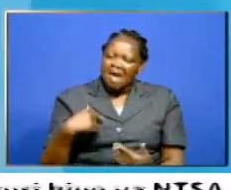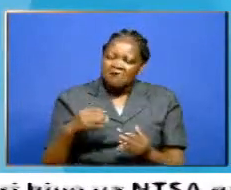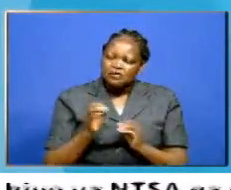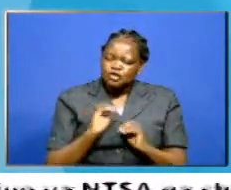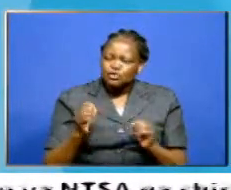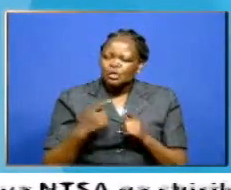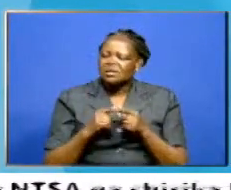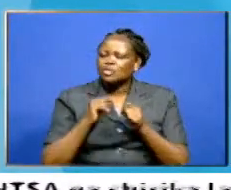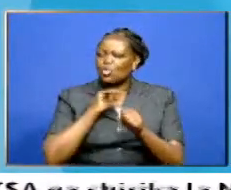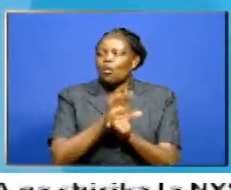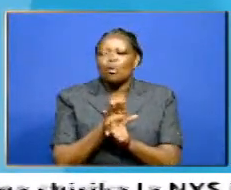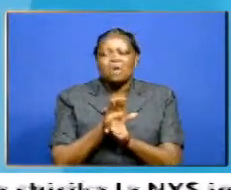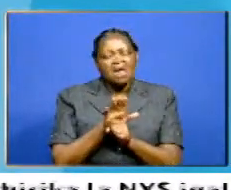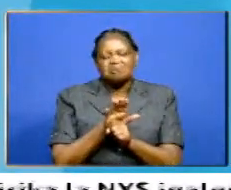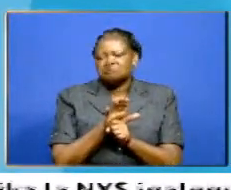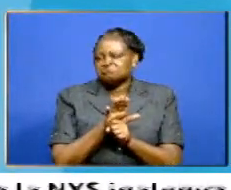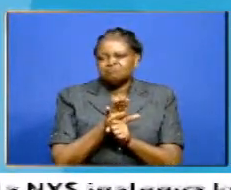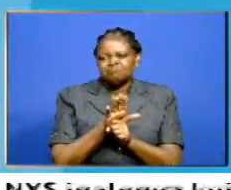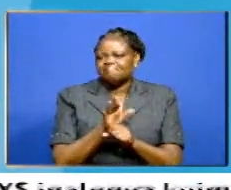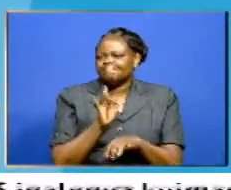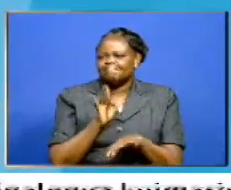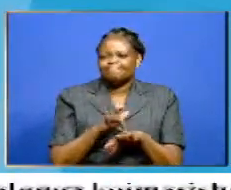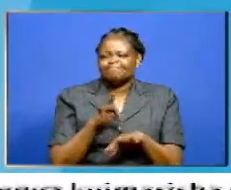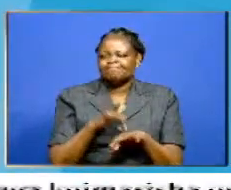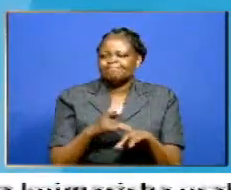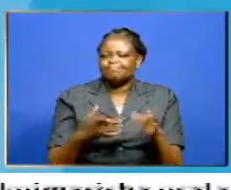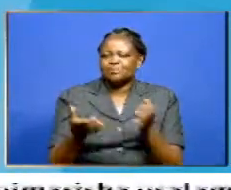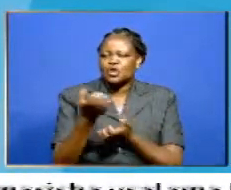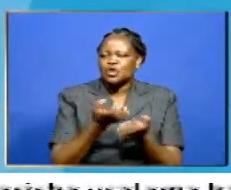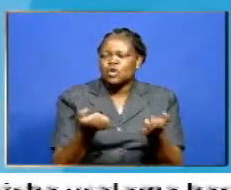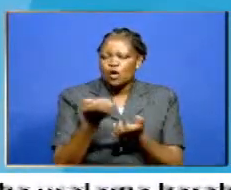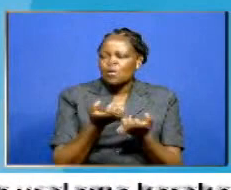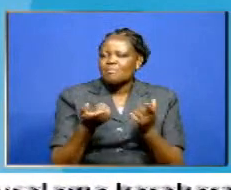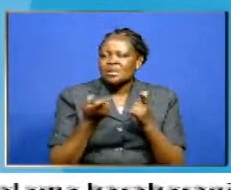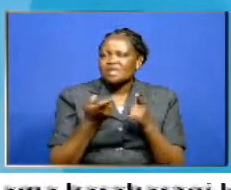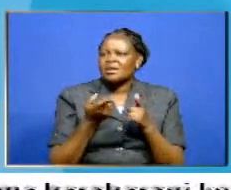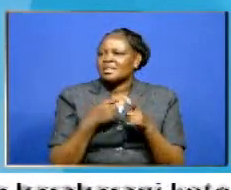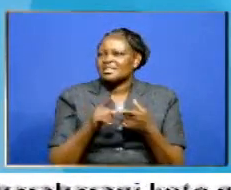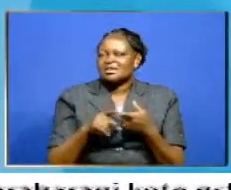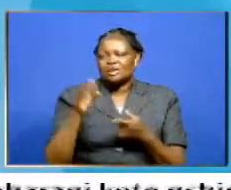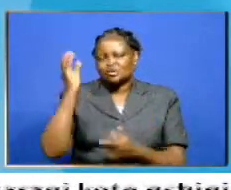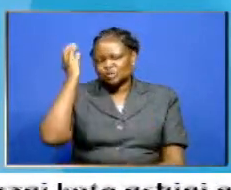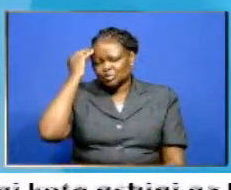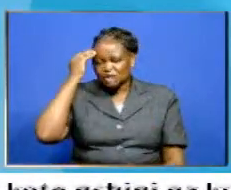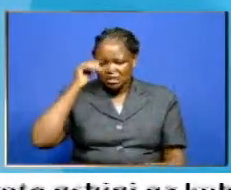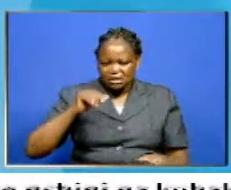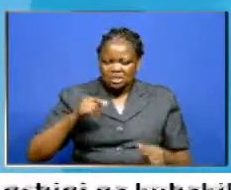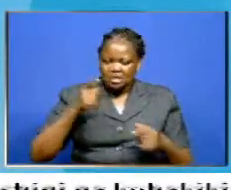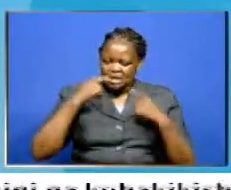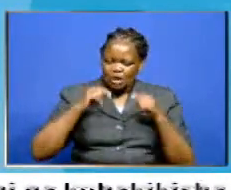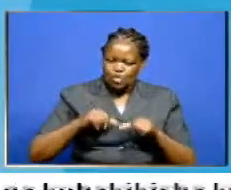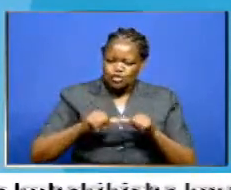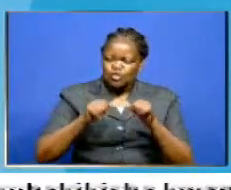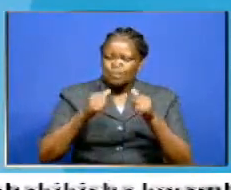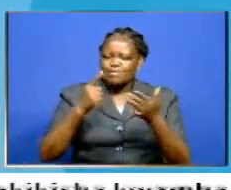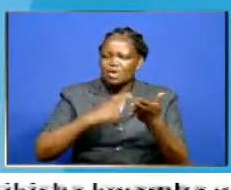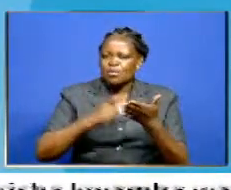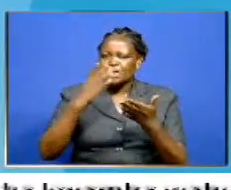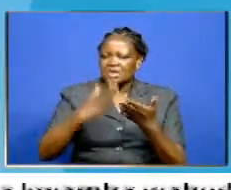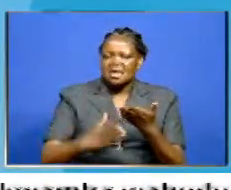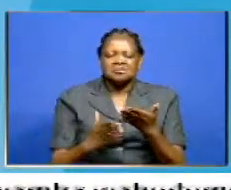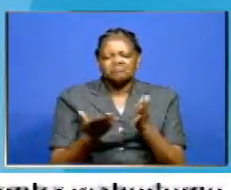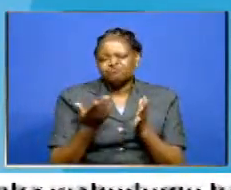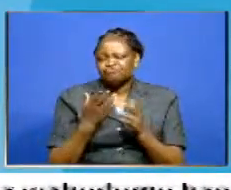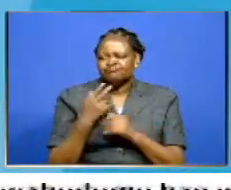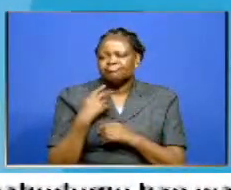corona imeweza ku affect uchumi wa taifa. Sasa wanafunzi wanalia. Mimi ni weekend yangu nimekuwa nikiangalia